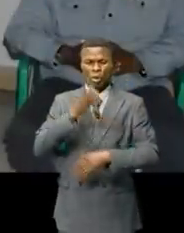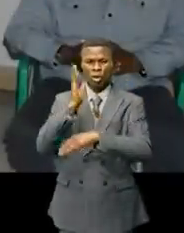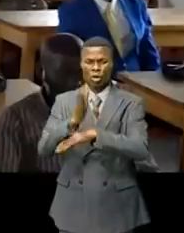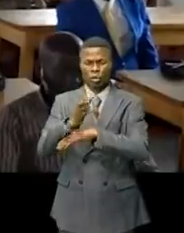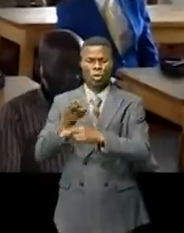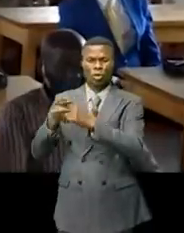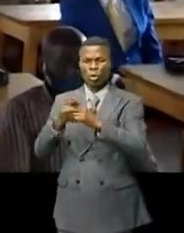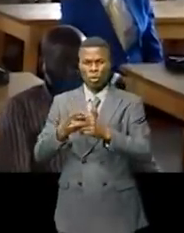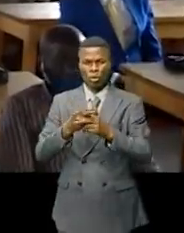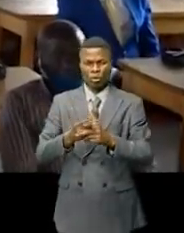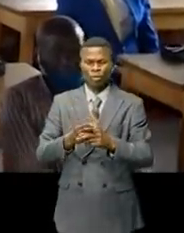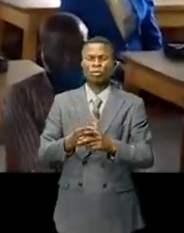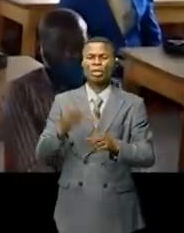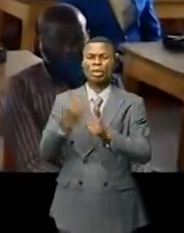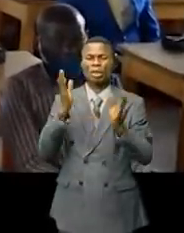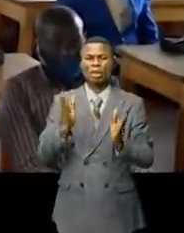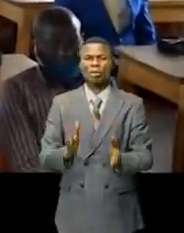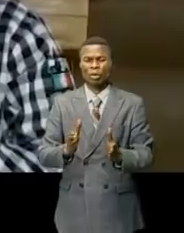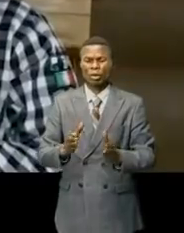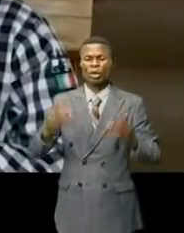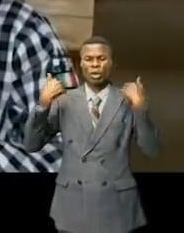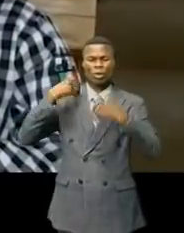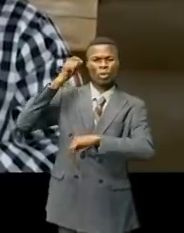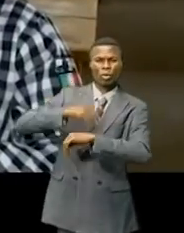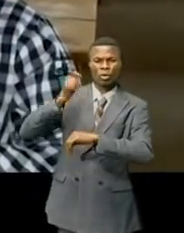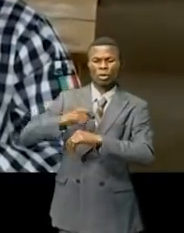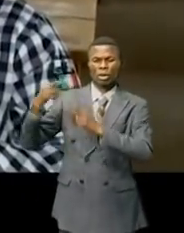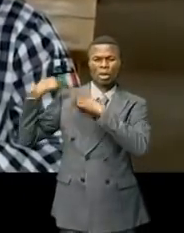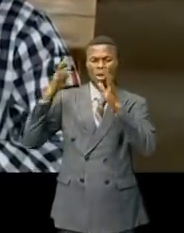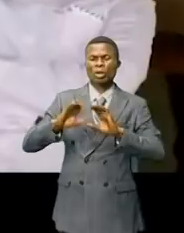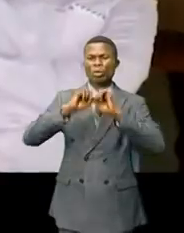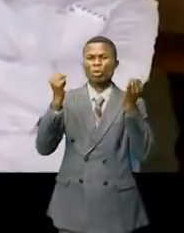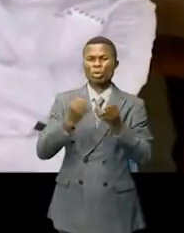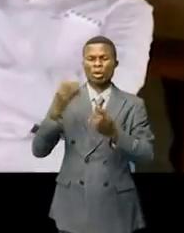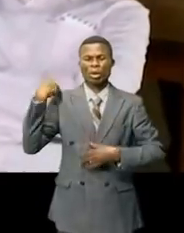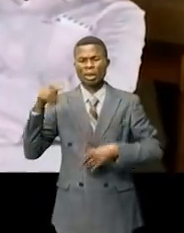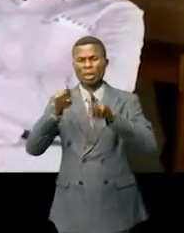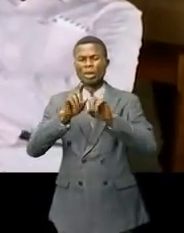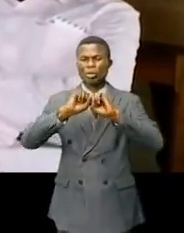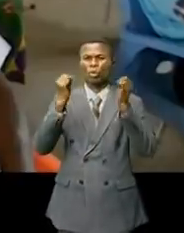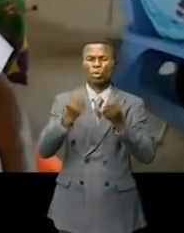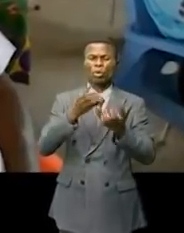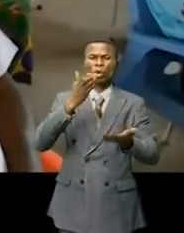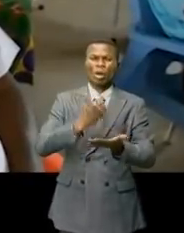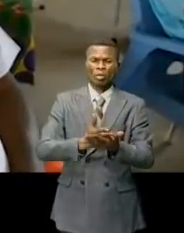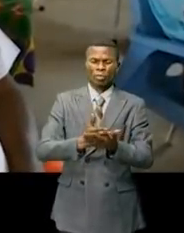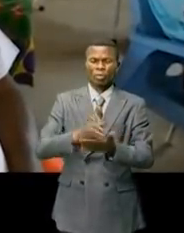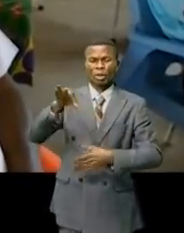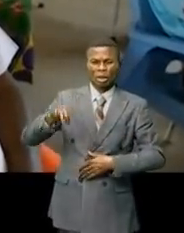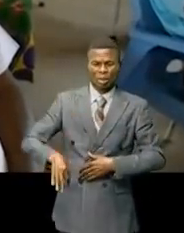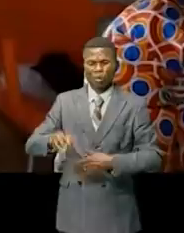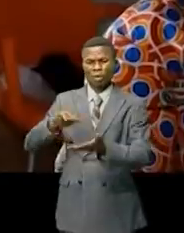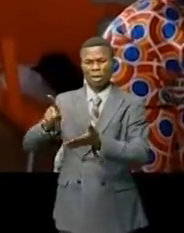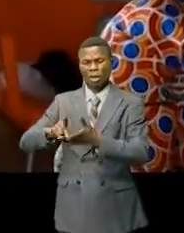sécurité les mon employeur le corps judiciaire les responsables des entreprises publiques et privées les bénéficiaires des allocations familiales